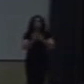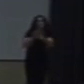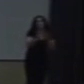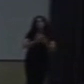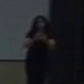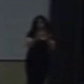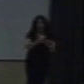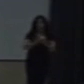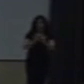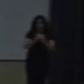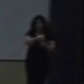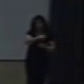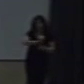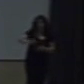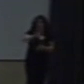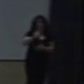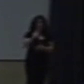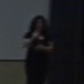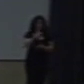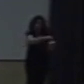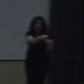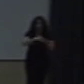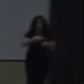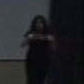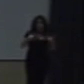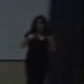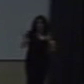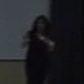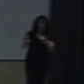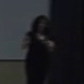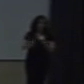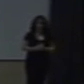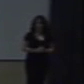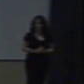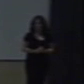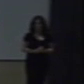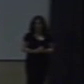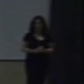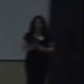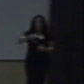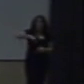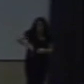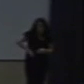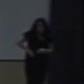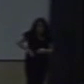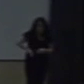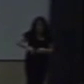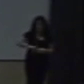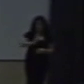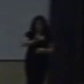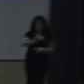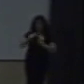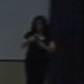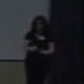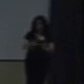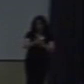televisió és molt dur, no està contenta amb la televisió que tenim. I els professionals no tenim l'autoestima alta perquè estem en un